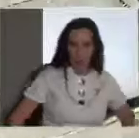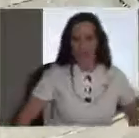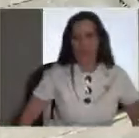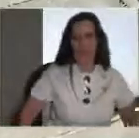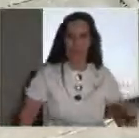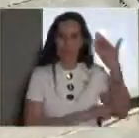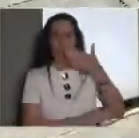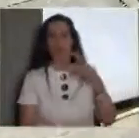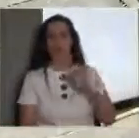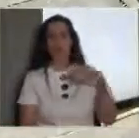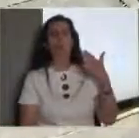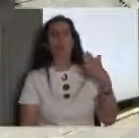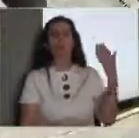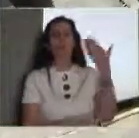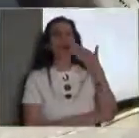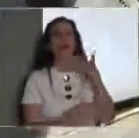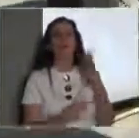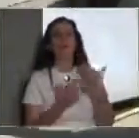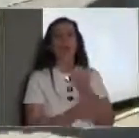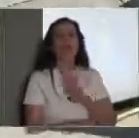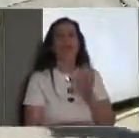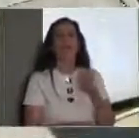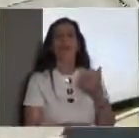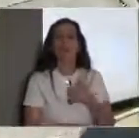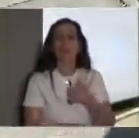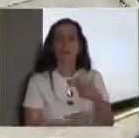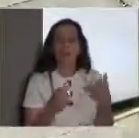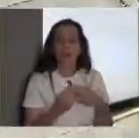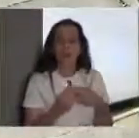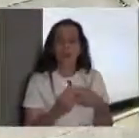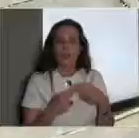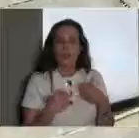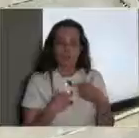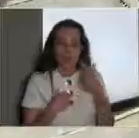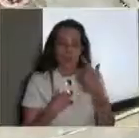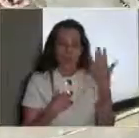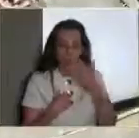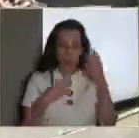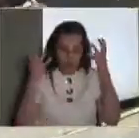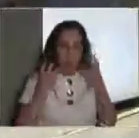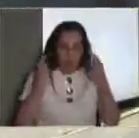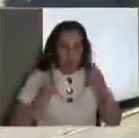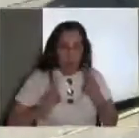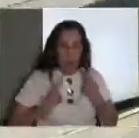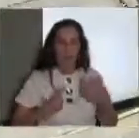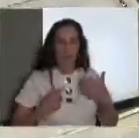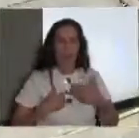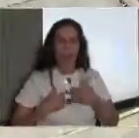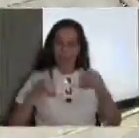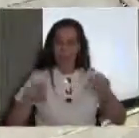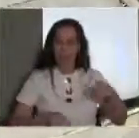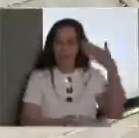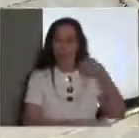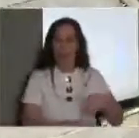זה מדינה יהודית, לא תהיה מדינה חדשה בישראל. אנחנו בקרוב השחורים, אתם רואים את השחורים, הזקנים, הפאות, אנחנו נשלוט